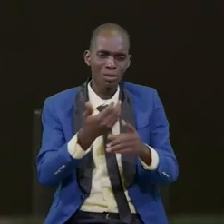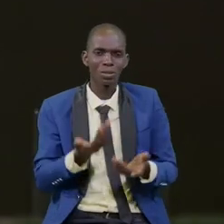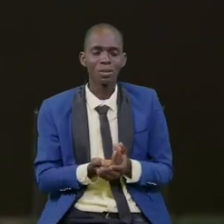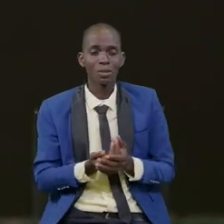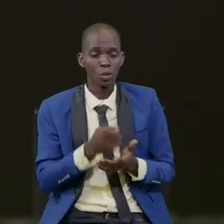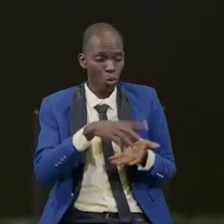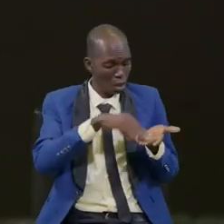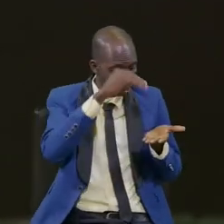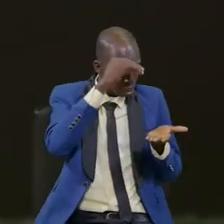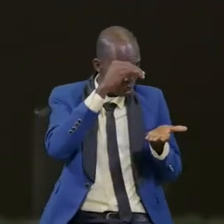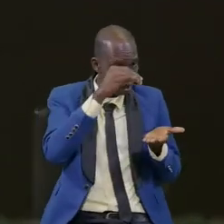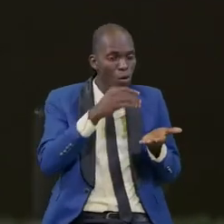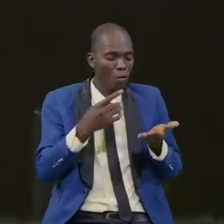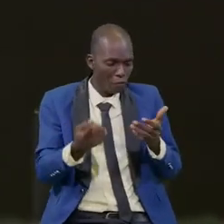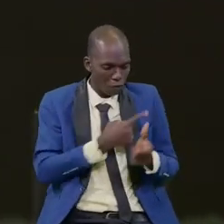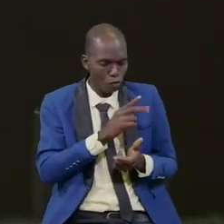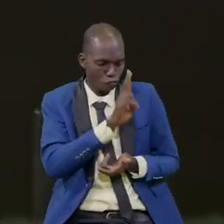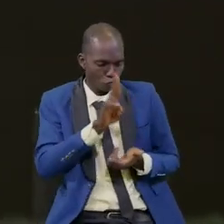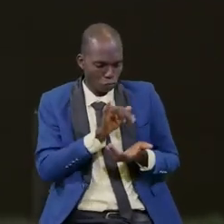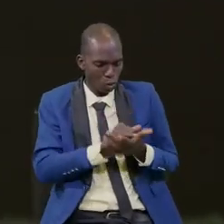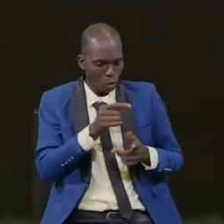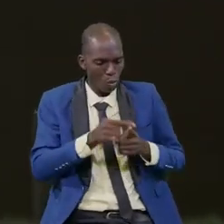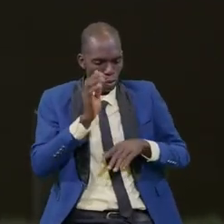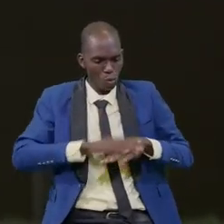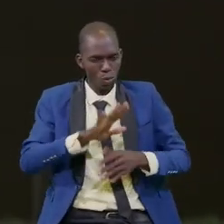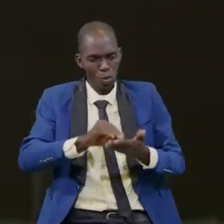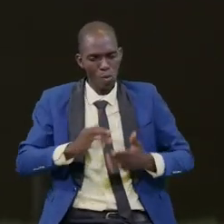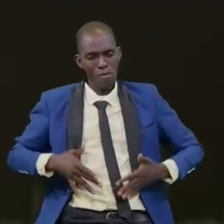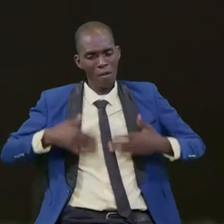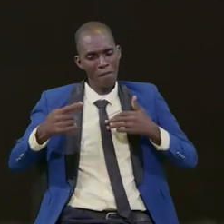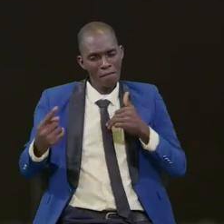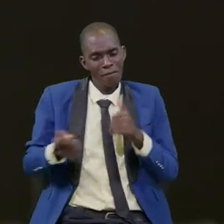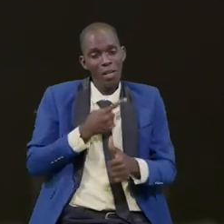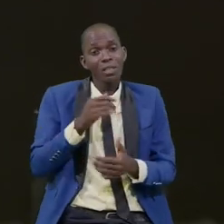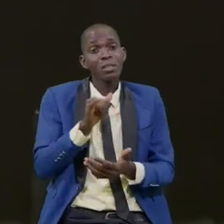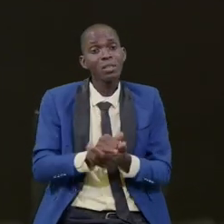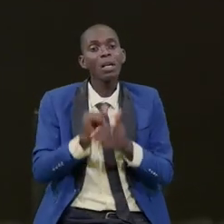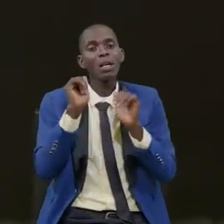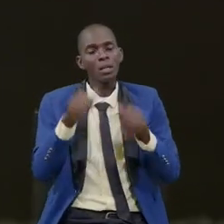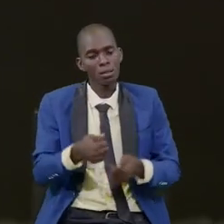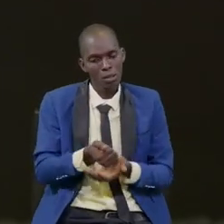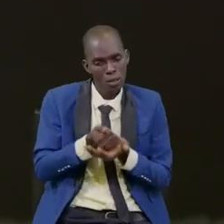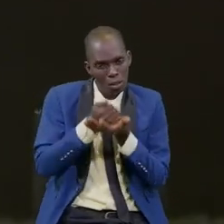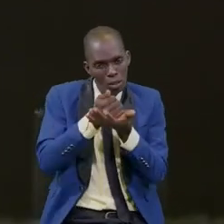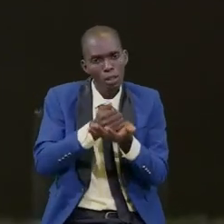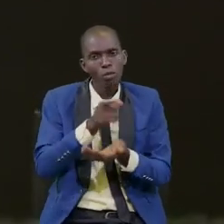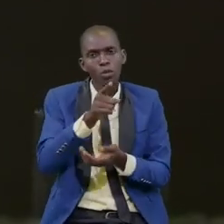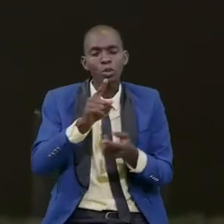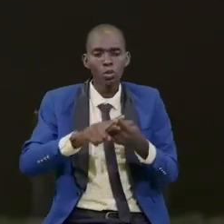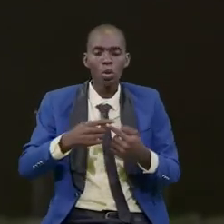la parole à ta vie d'abord. C'est ça qui va t'aider, qui va faire de